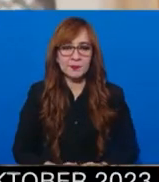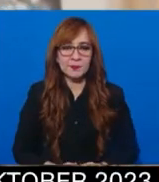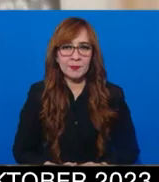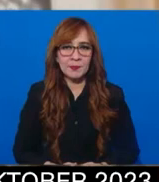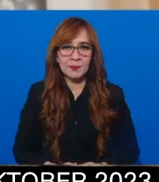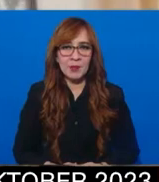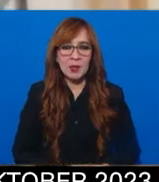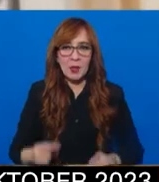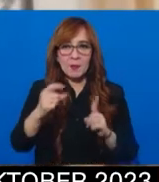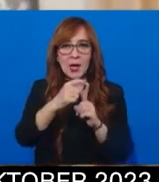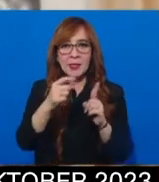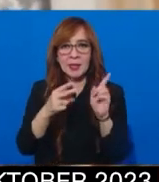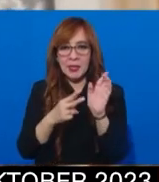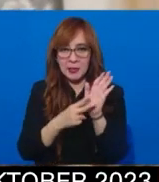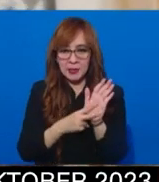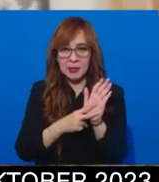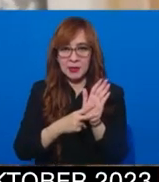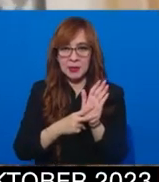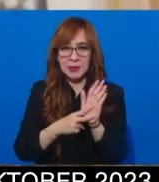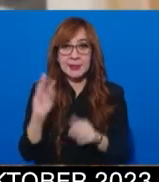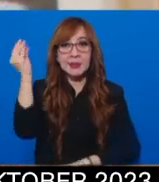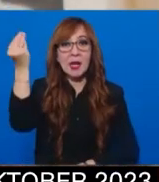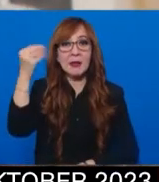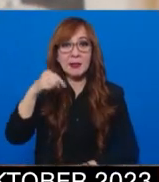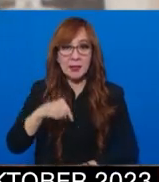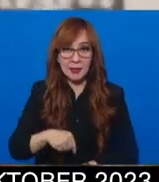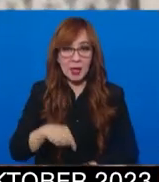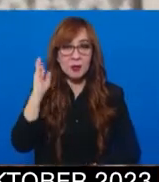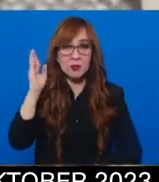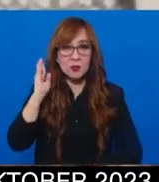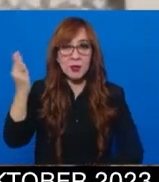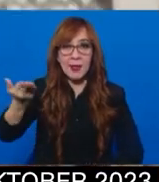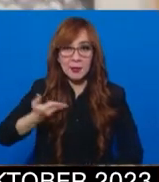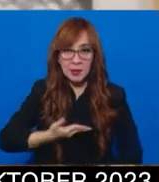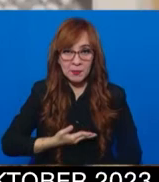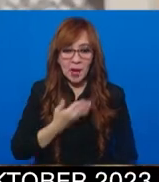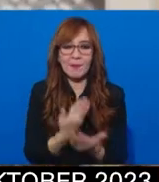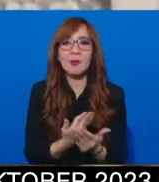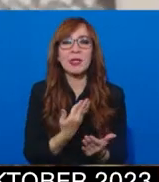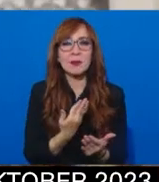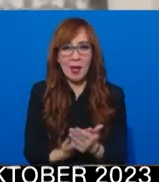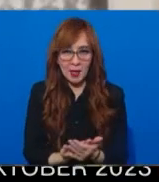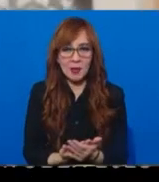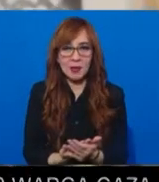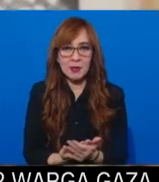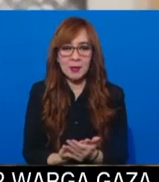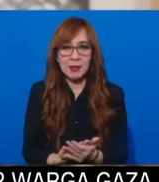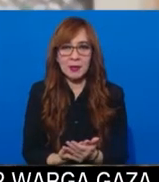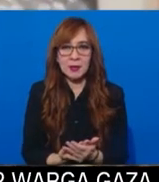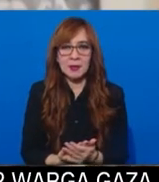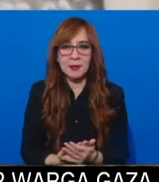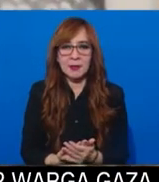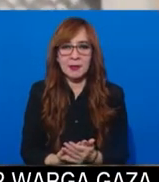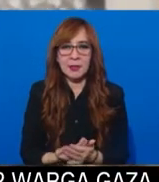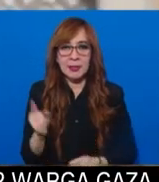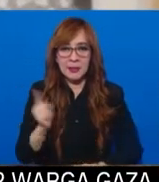Negeri Jakarta Selatan, Kepanitraan Pidana, telah menerima permohonan pra-peradilan dari pemohon atas